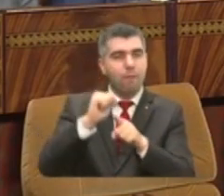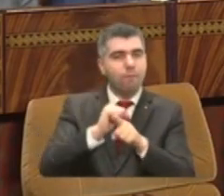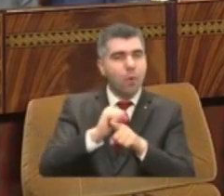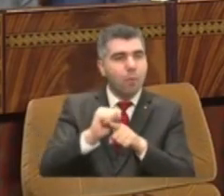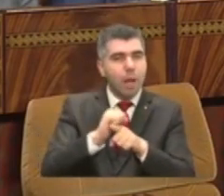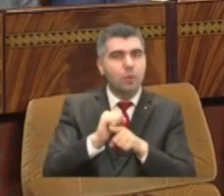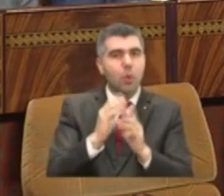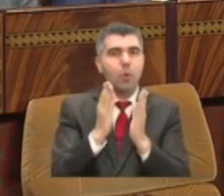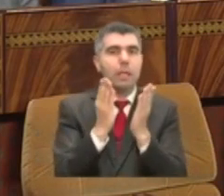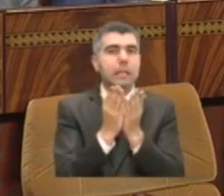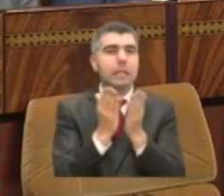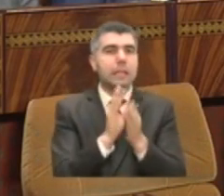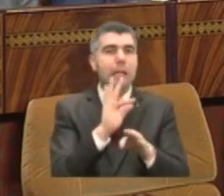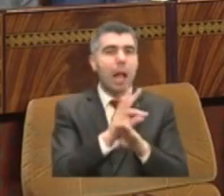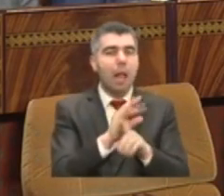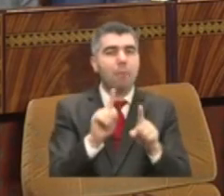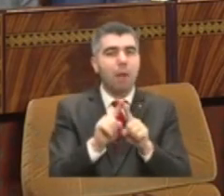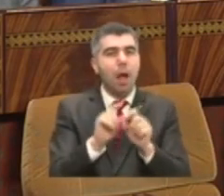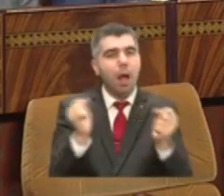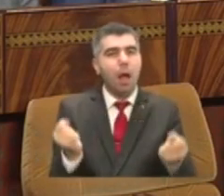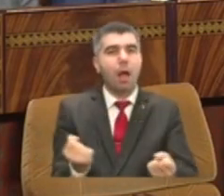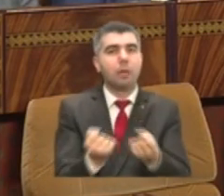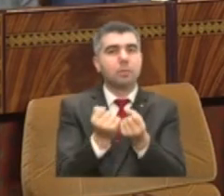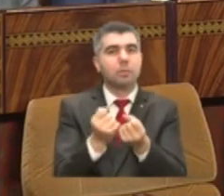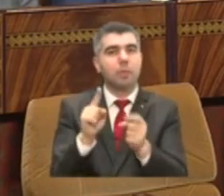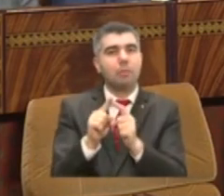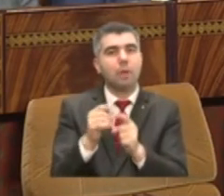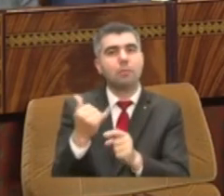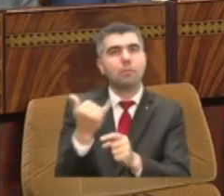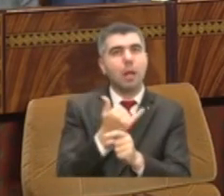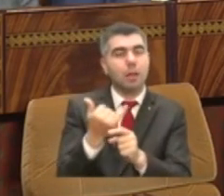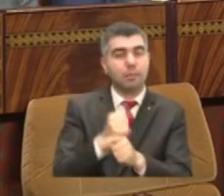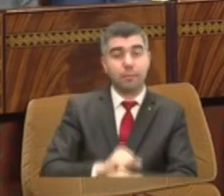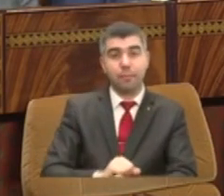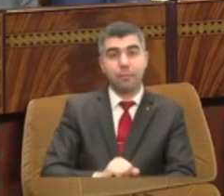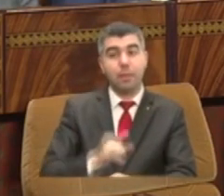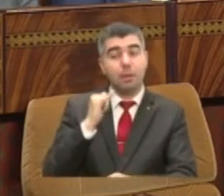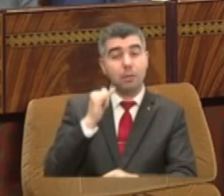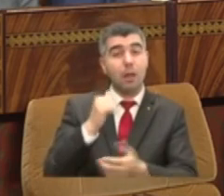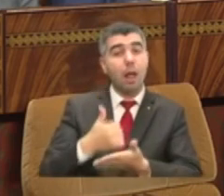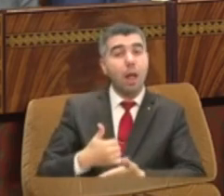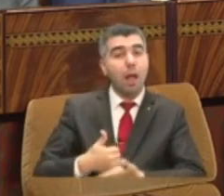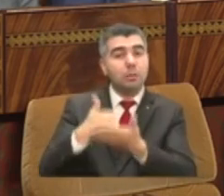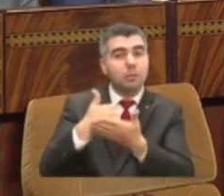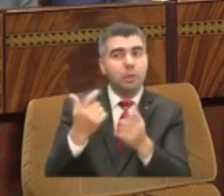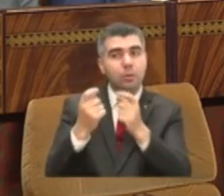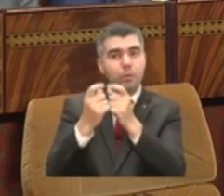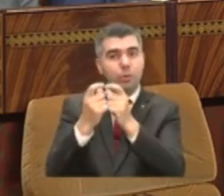يؤهله للانخراط في الدورة التنموية وعالم المعرفة والابتكار، وتوفير الدعم اللازم له لخلق